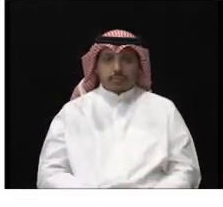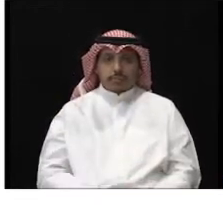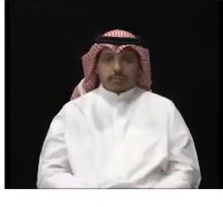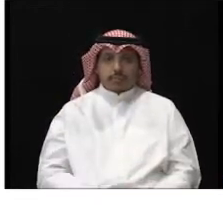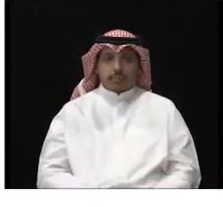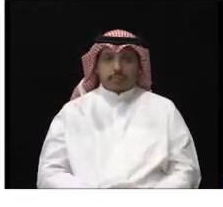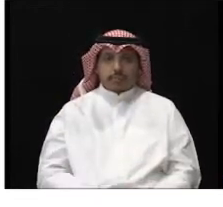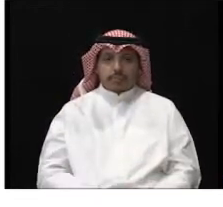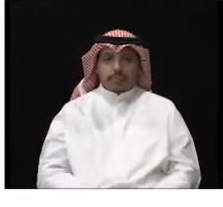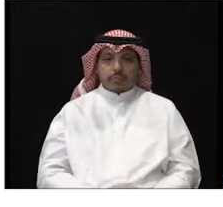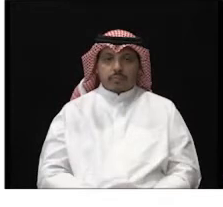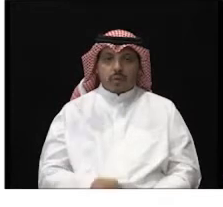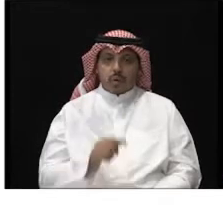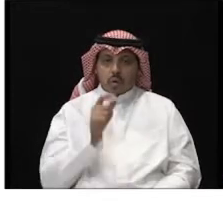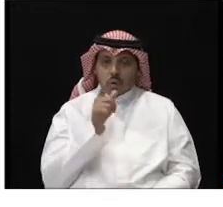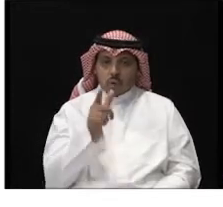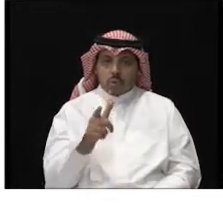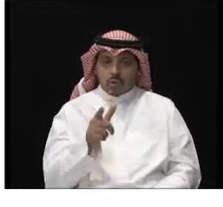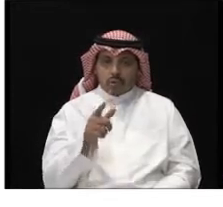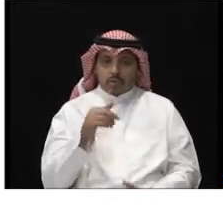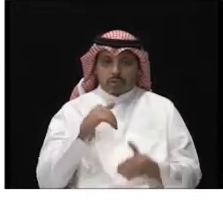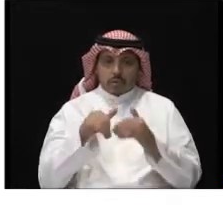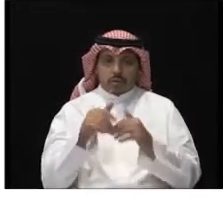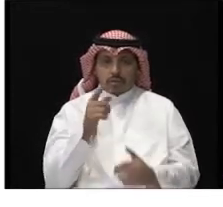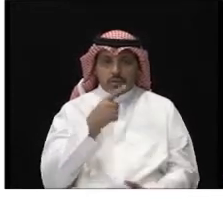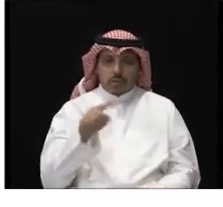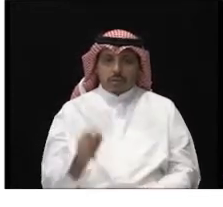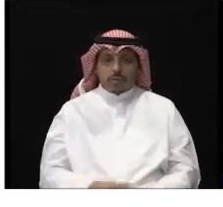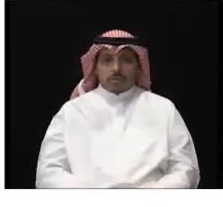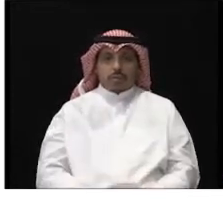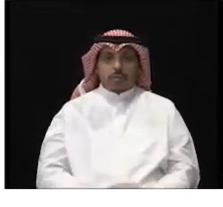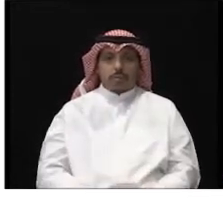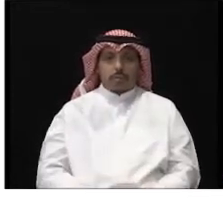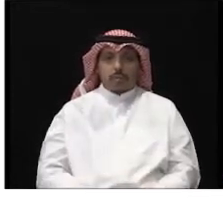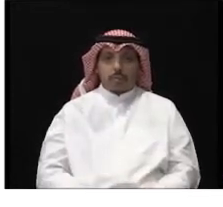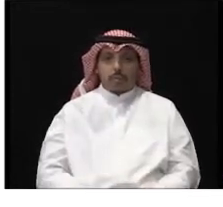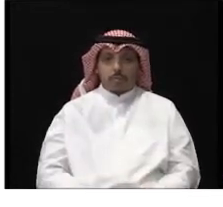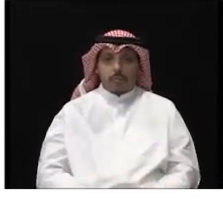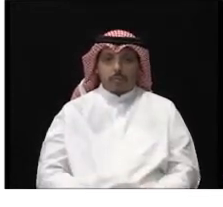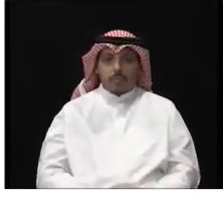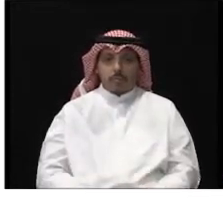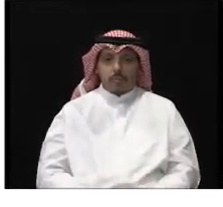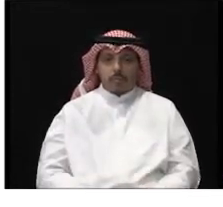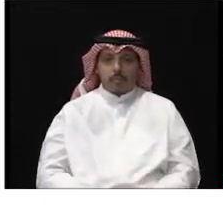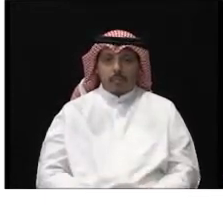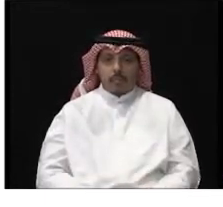يكون هذا النطق صحيح، أحسنتم يا أبطال.